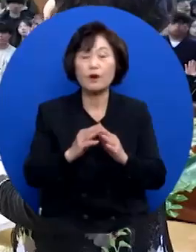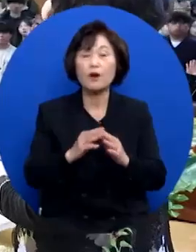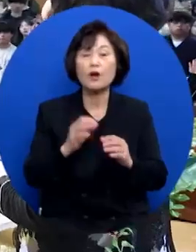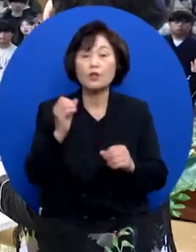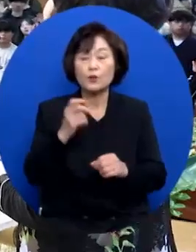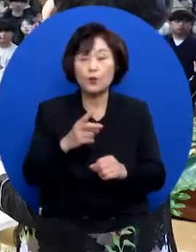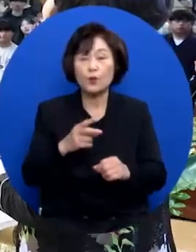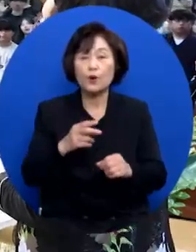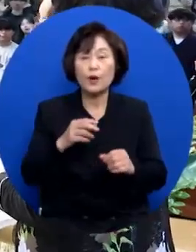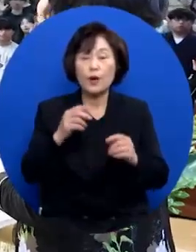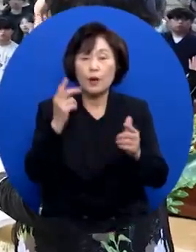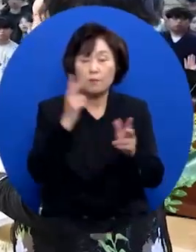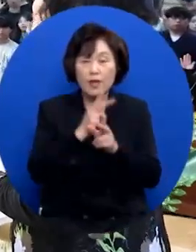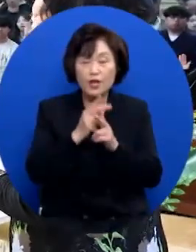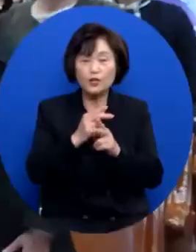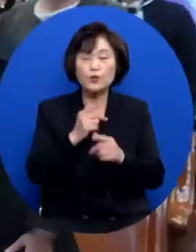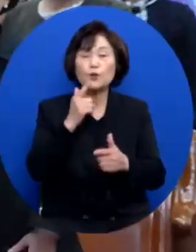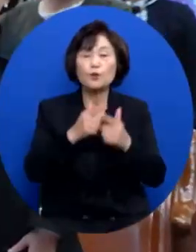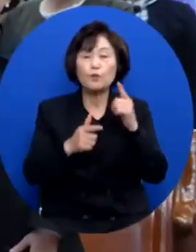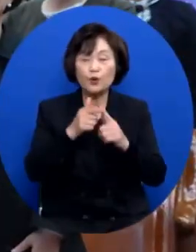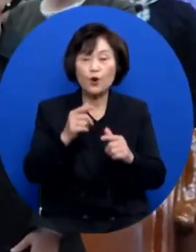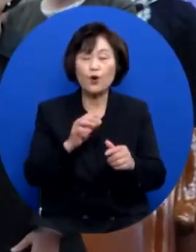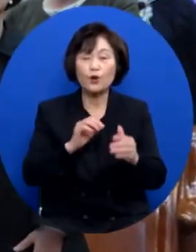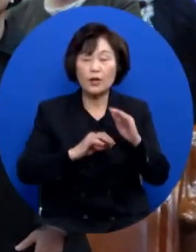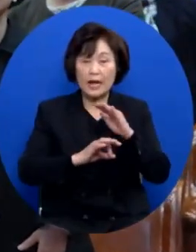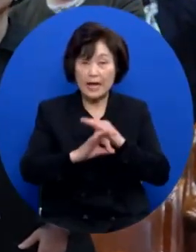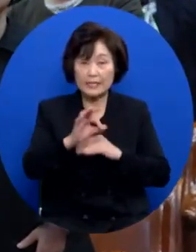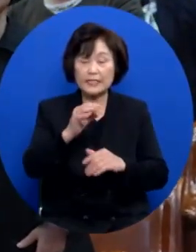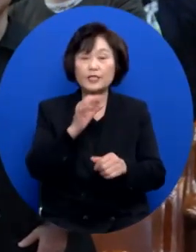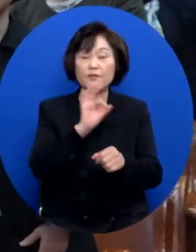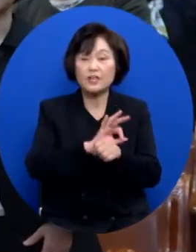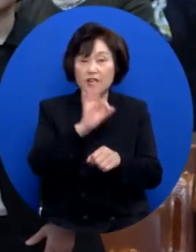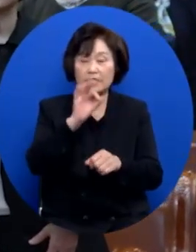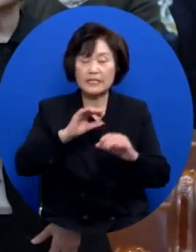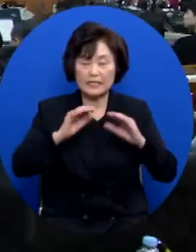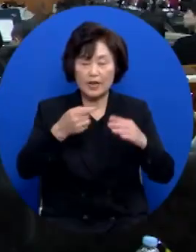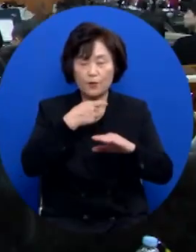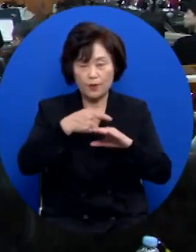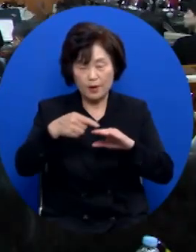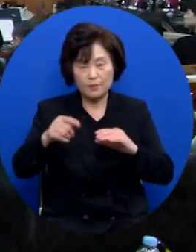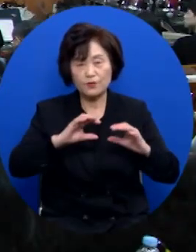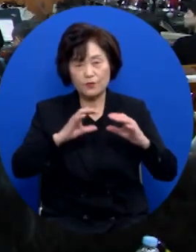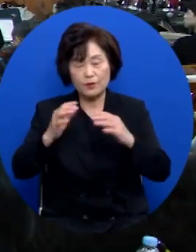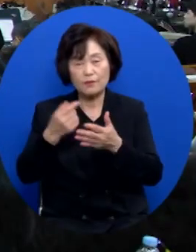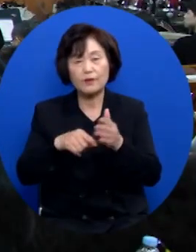마마클럽은 매주 목요일 오전 10시 양정교회에서 나라와 열방을 위해 기도하고 있습니다.